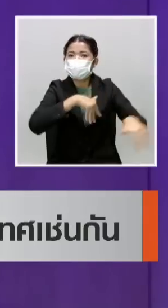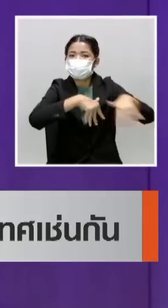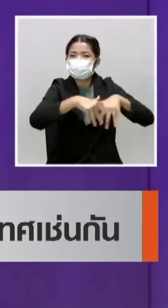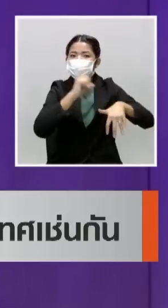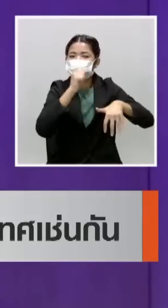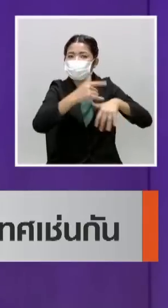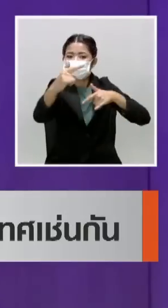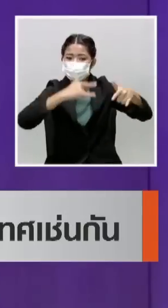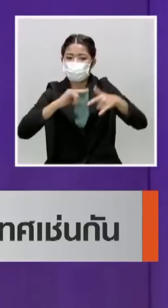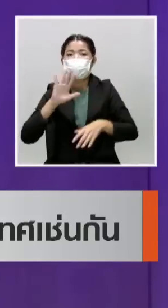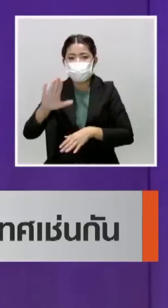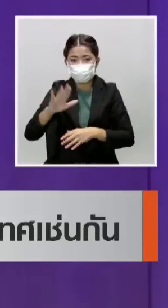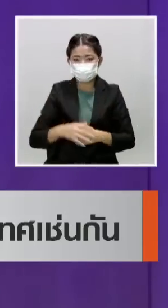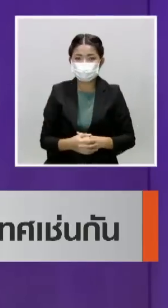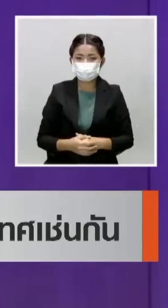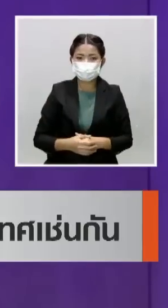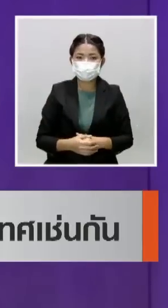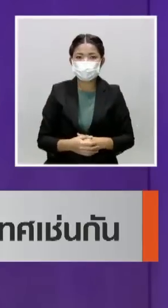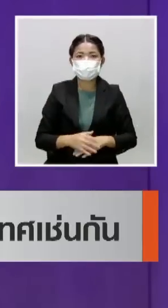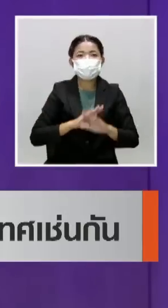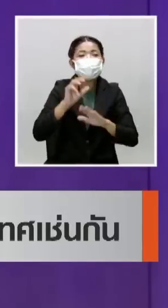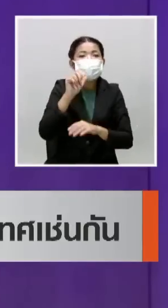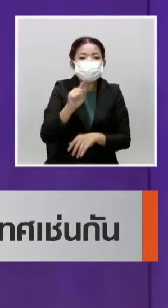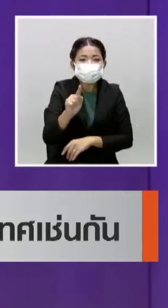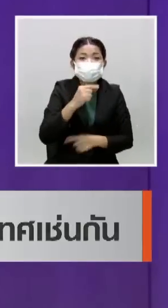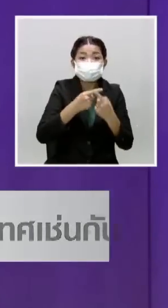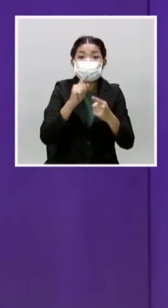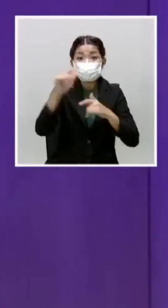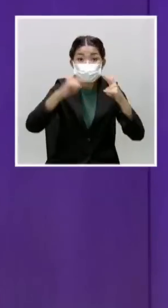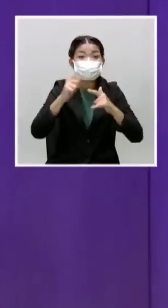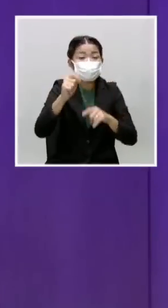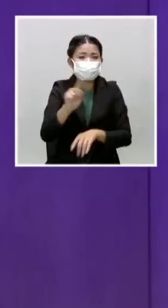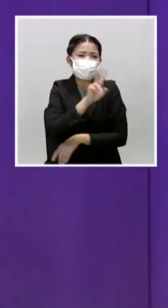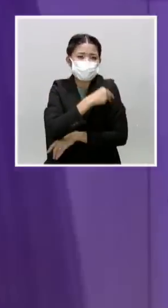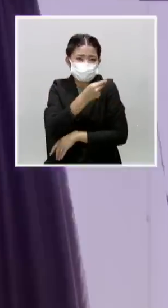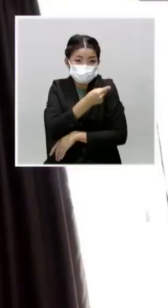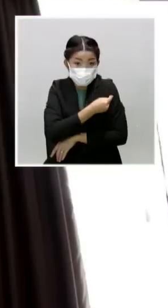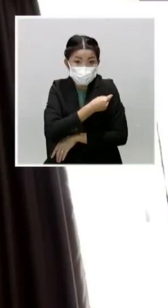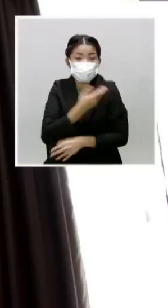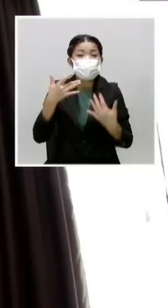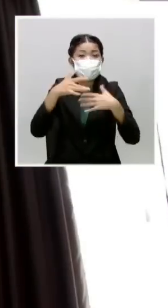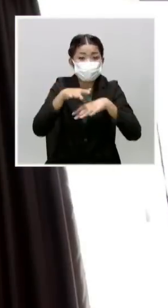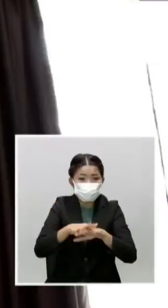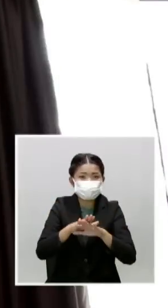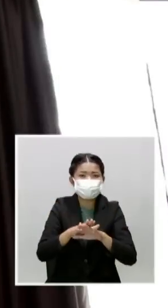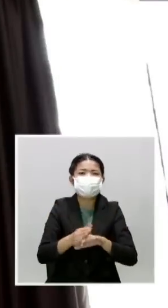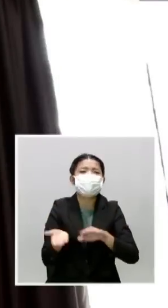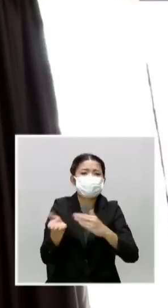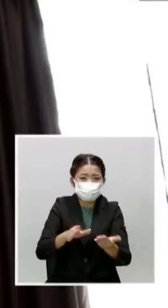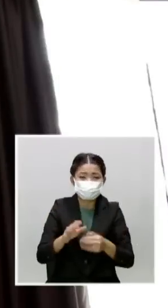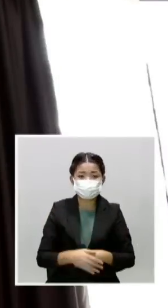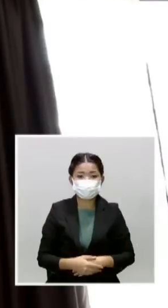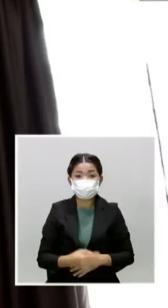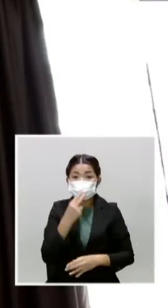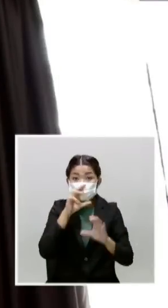ณีทางการแพทย์หรือร่วมงานศพเท่านั้นค่ะคุณผู้ชมคะต้องมาติดตามดูกันต่อไปว่าจะมีประเทศใดใน EU สั่งแบนหรือว่าจำ